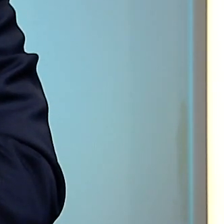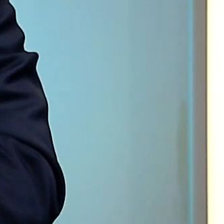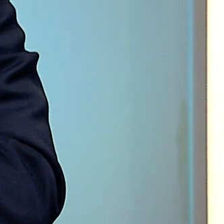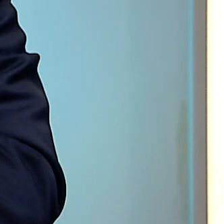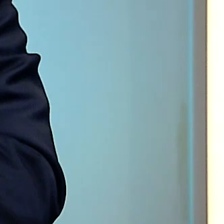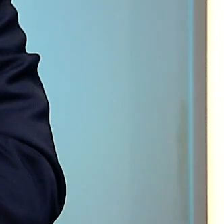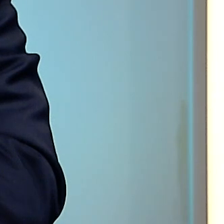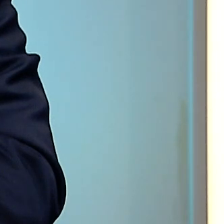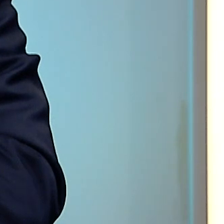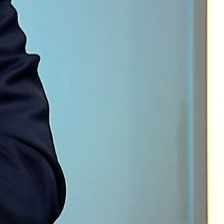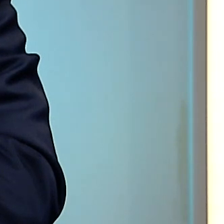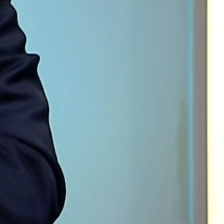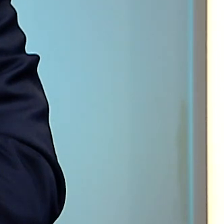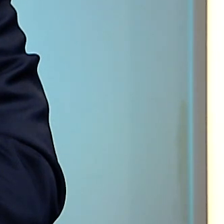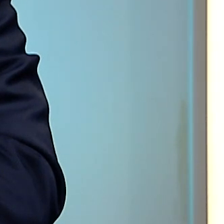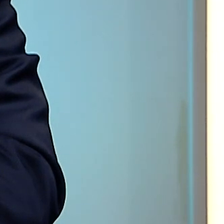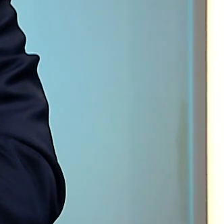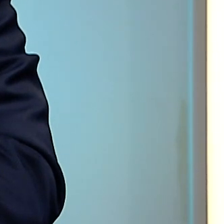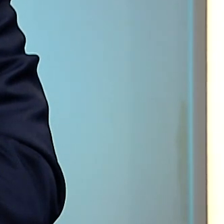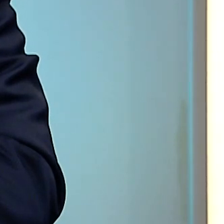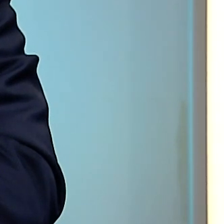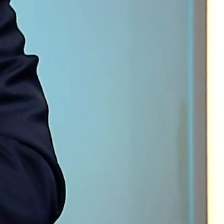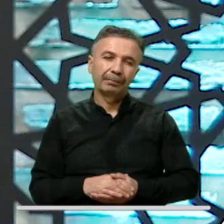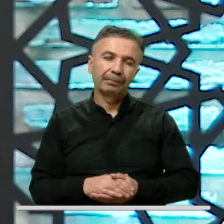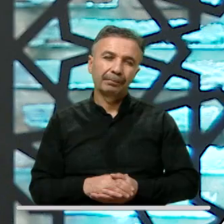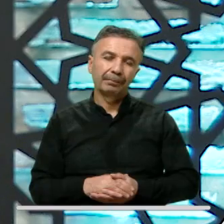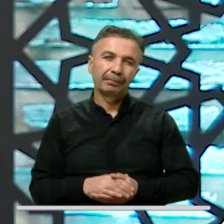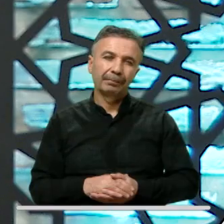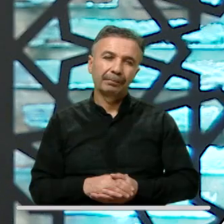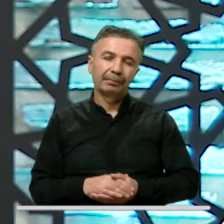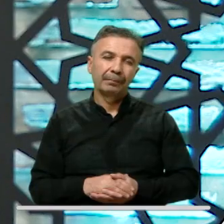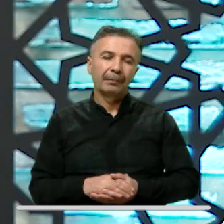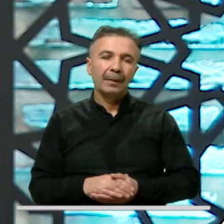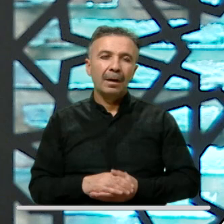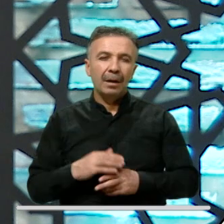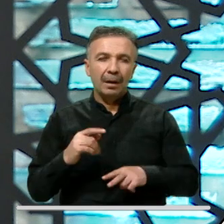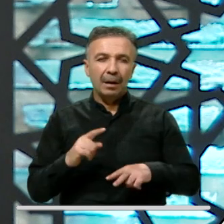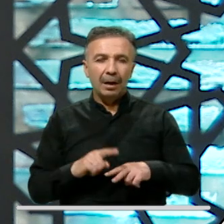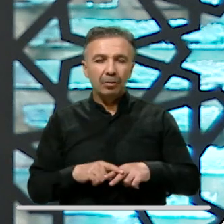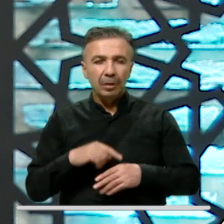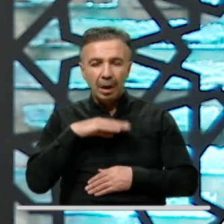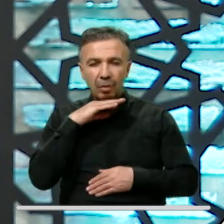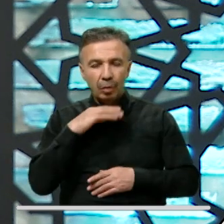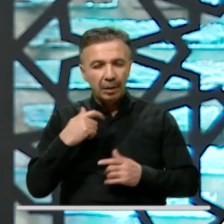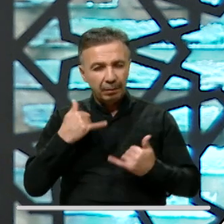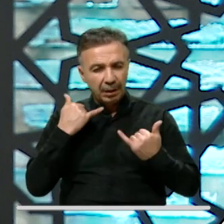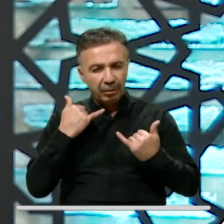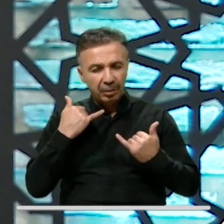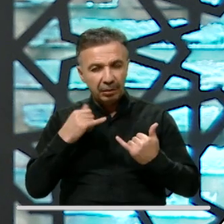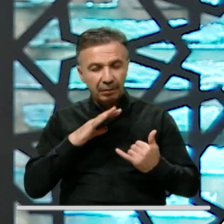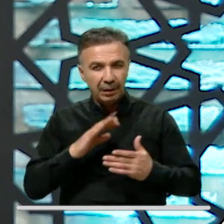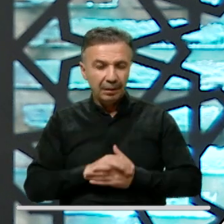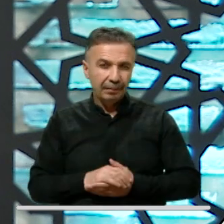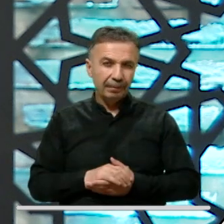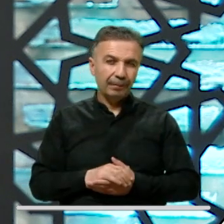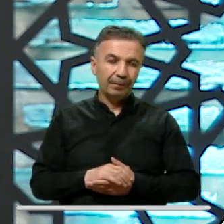lazım. Bunları söyleyenlerin bunun cevabını vermeleri lazım. Eyvallah hocam. Avusturya'dan bir telefonumuz var. Serdar Bey, hoş geldiniz.